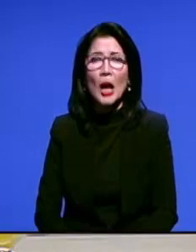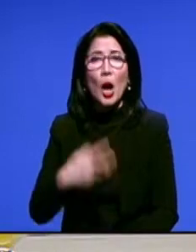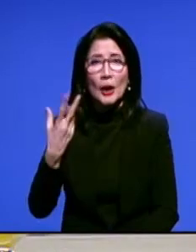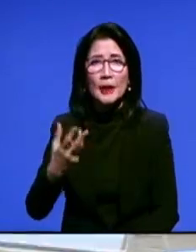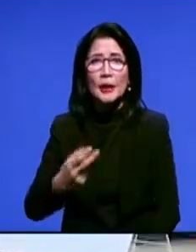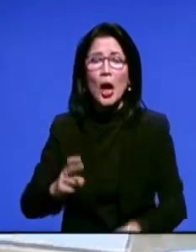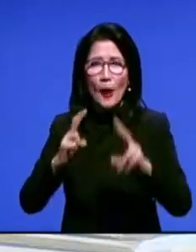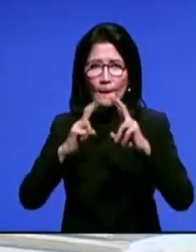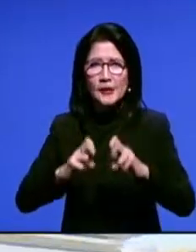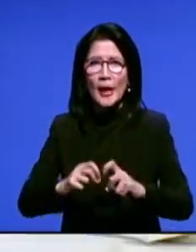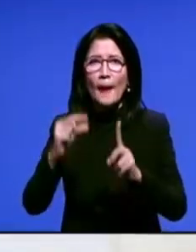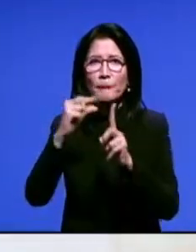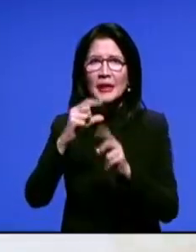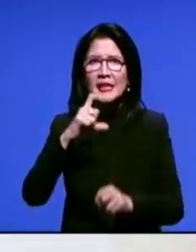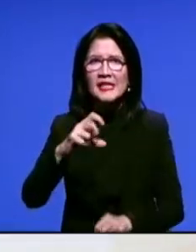pemeriksaan PCR.